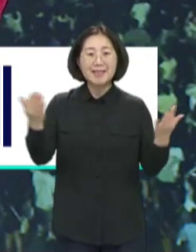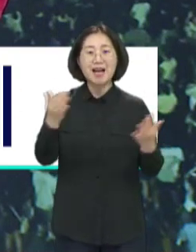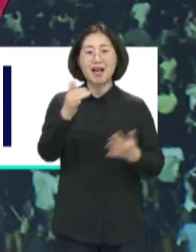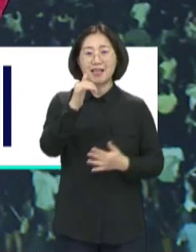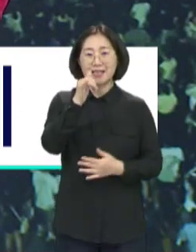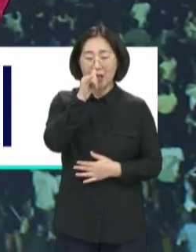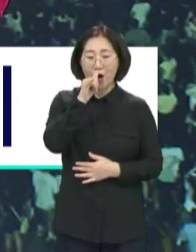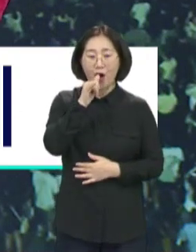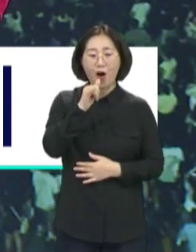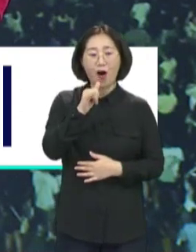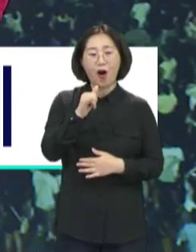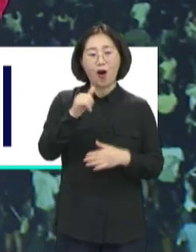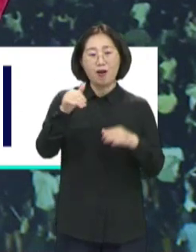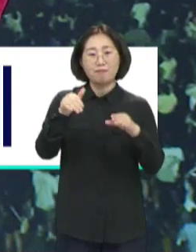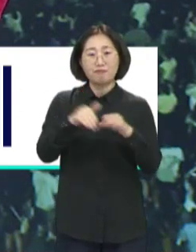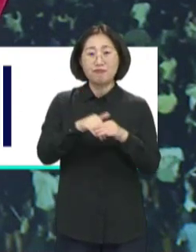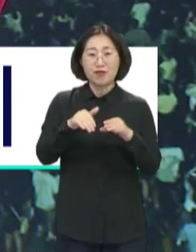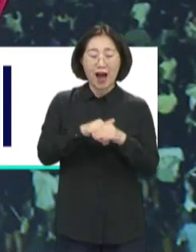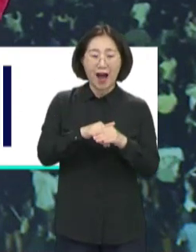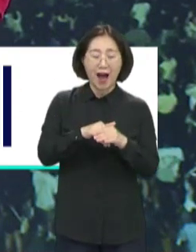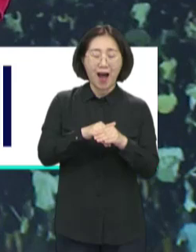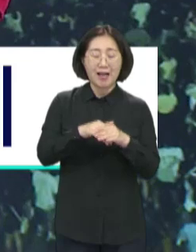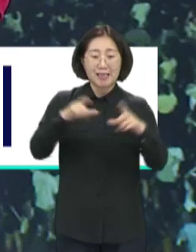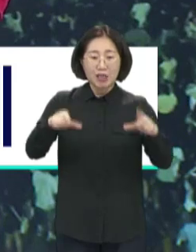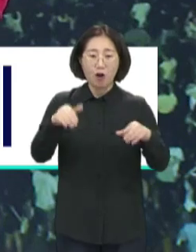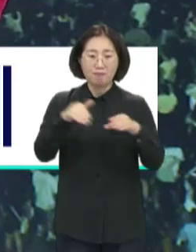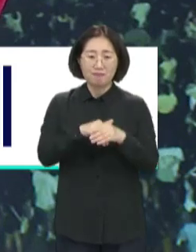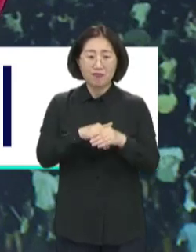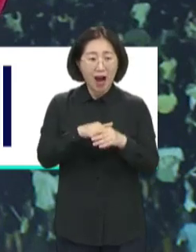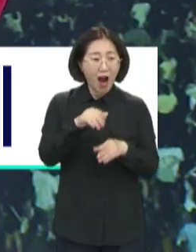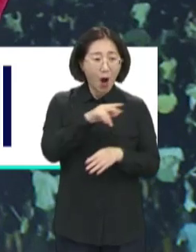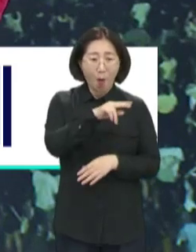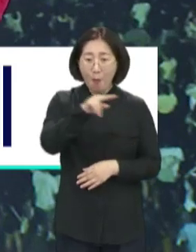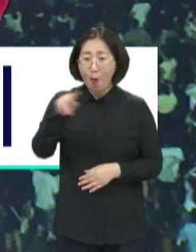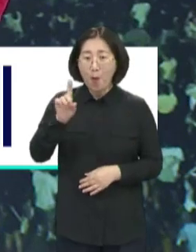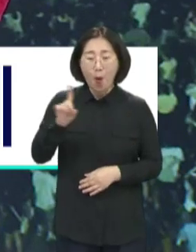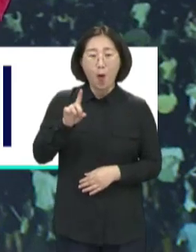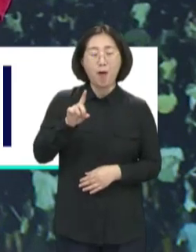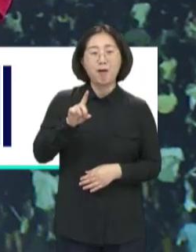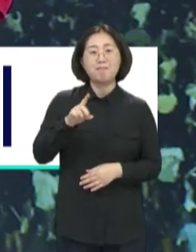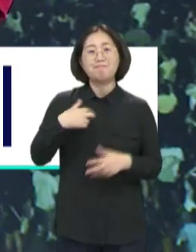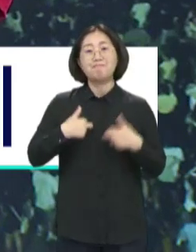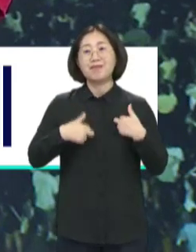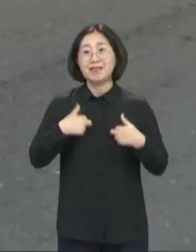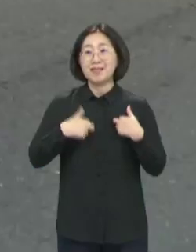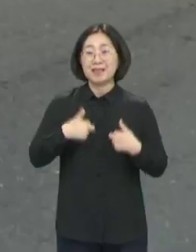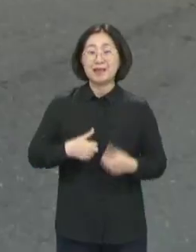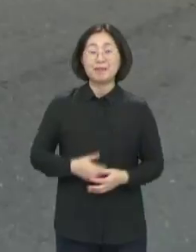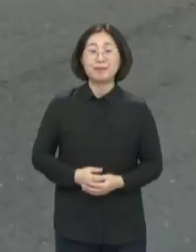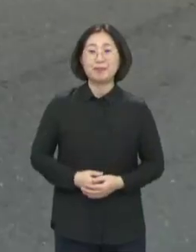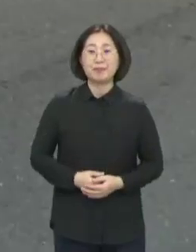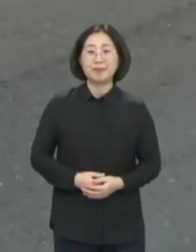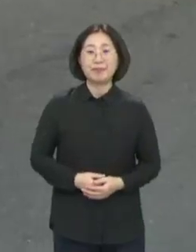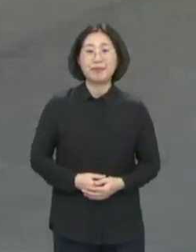다양한 지역문화예술의 대향연을 만끽할 수 있습니다. 조혜원 기자가 보도합니다.